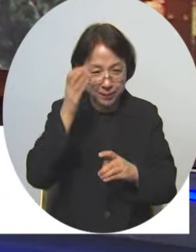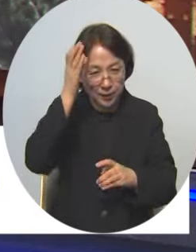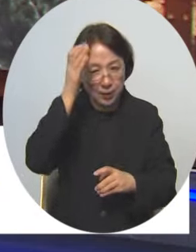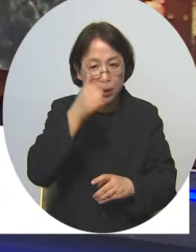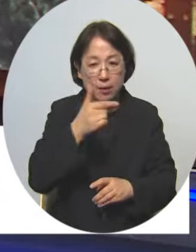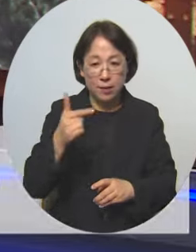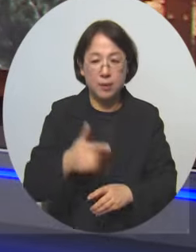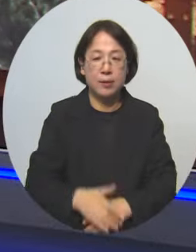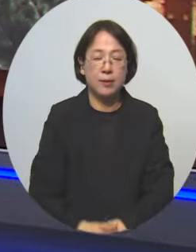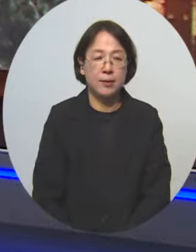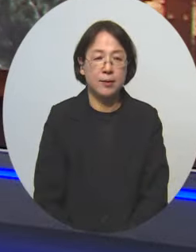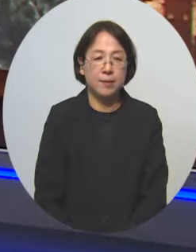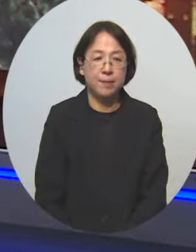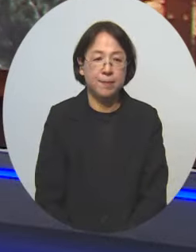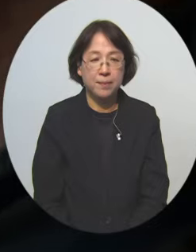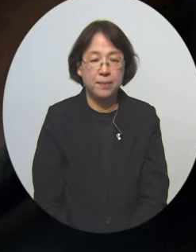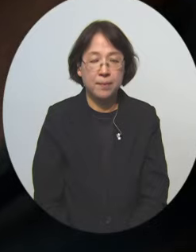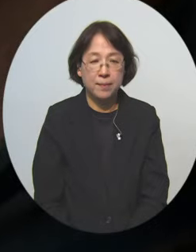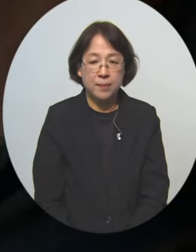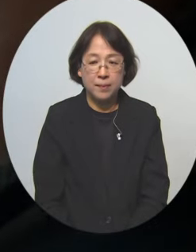기대됩니다. 김연아 기자입니다.